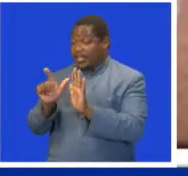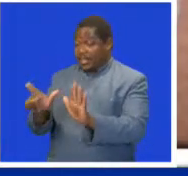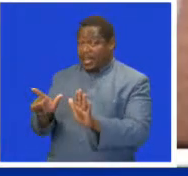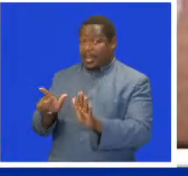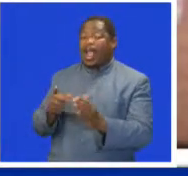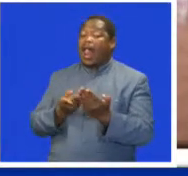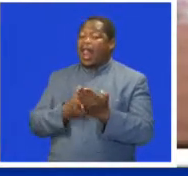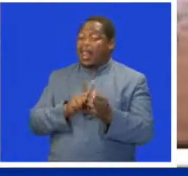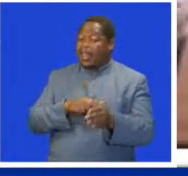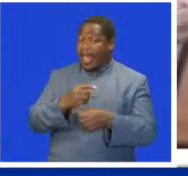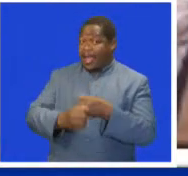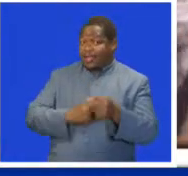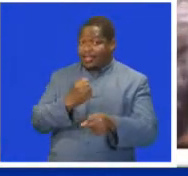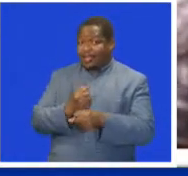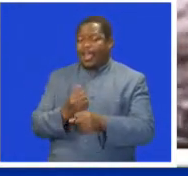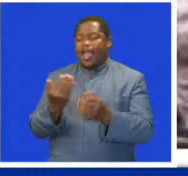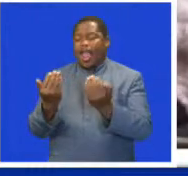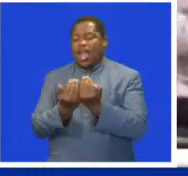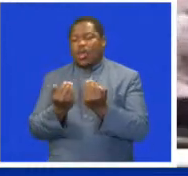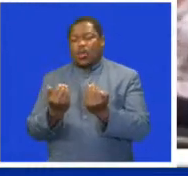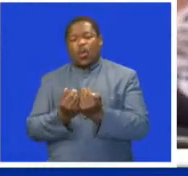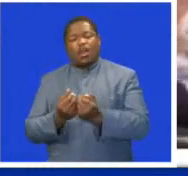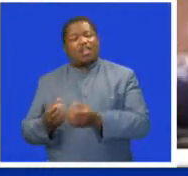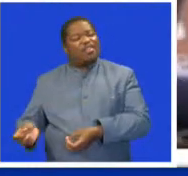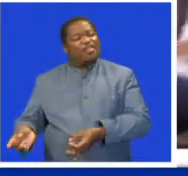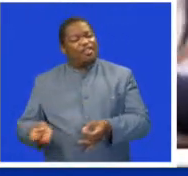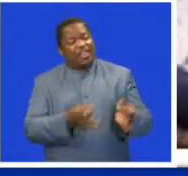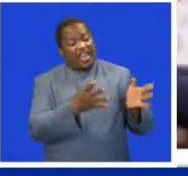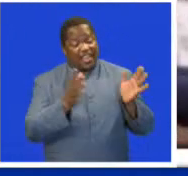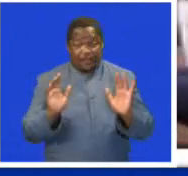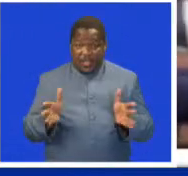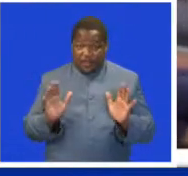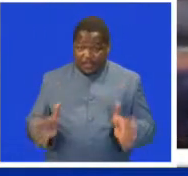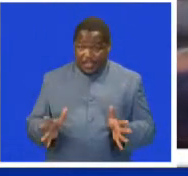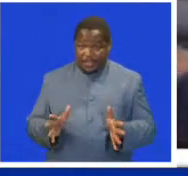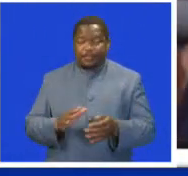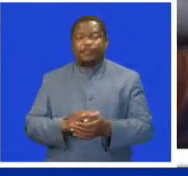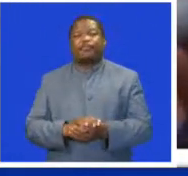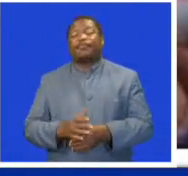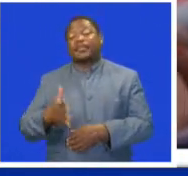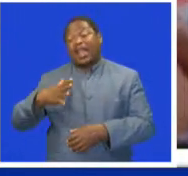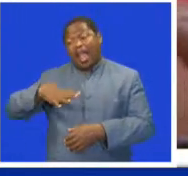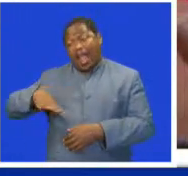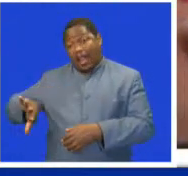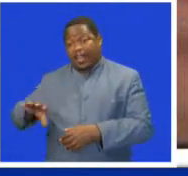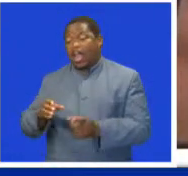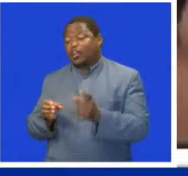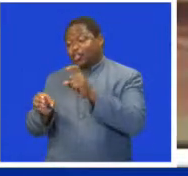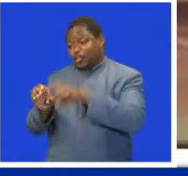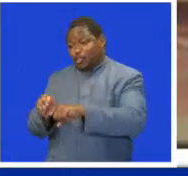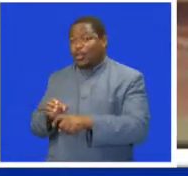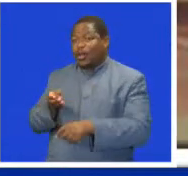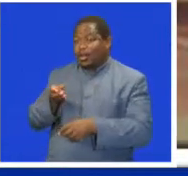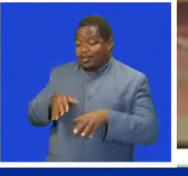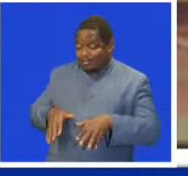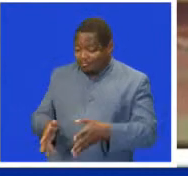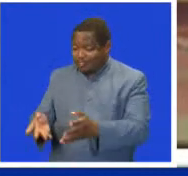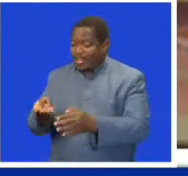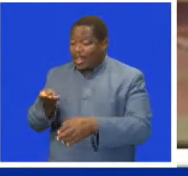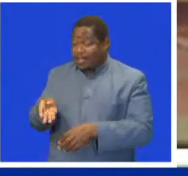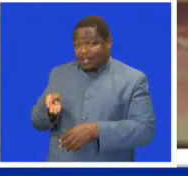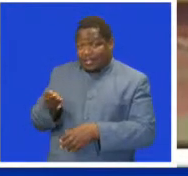lophelile ngesizathu sekulima leligwayi kanti labanye babo bayekele kufunda ngetizathu letahlukene. Inkinga